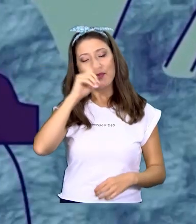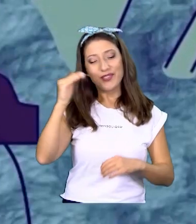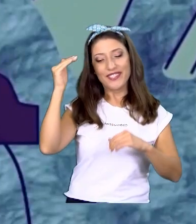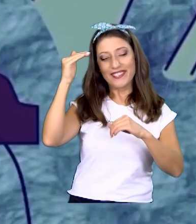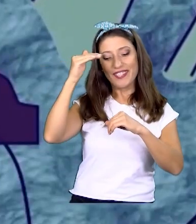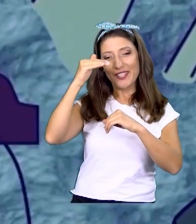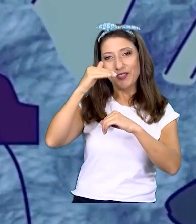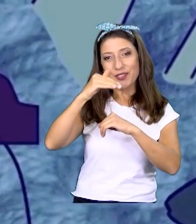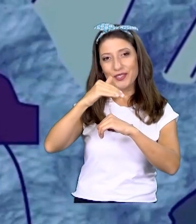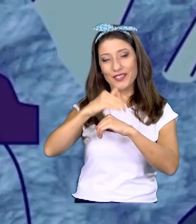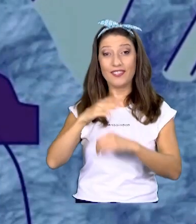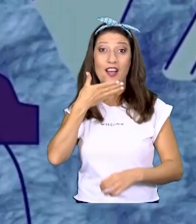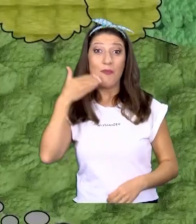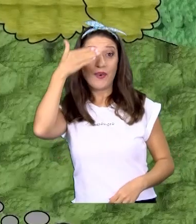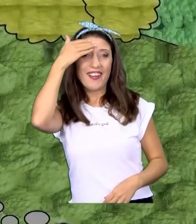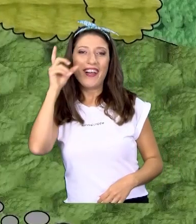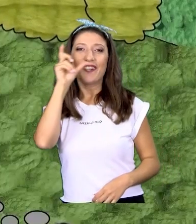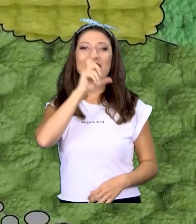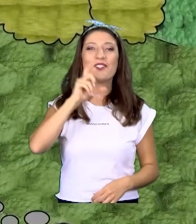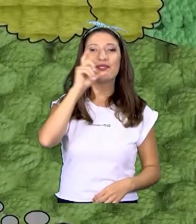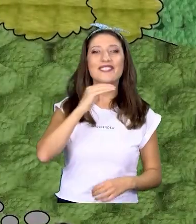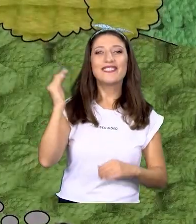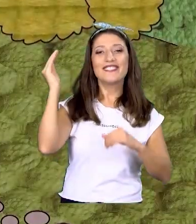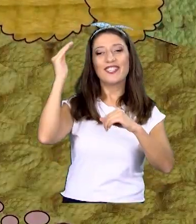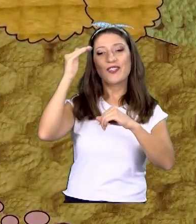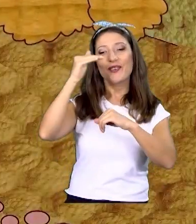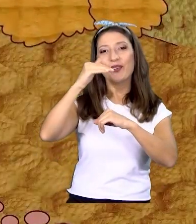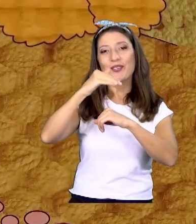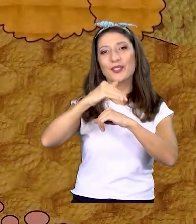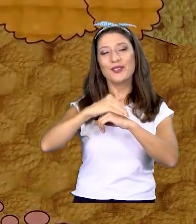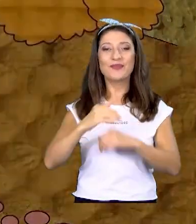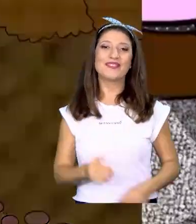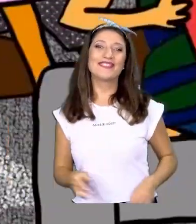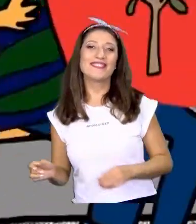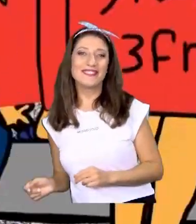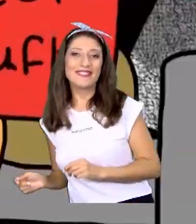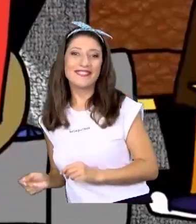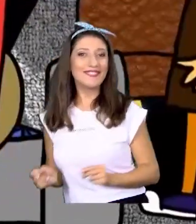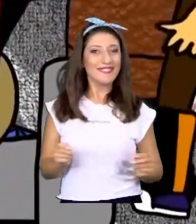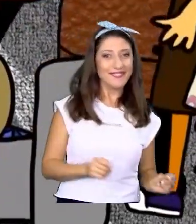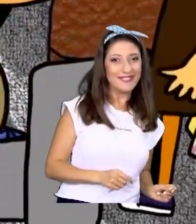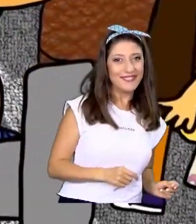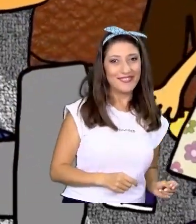կապույտ երեկոյով, ամռան կապույտ երեկոյով։